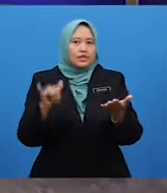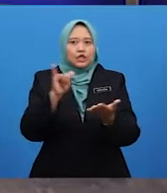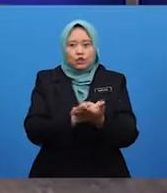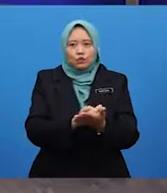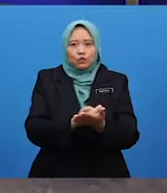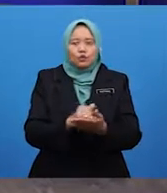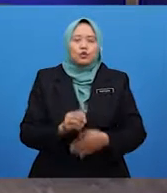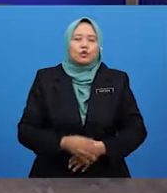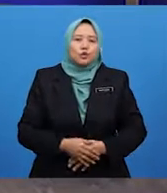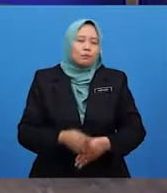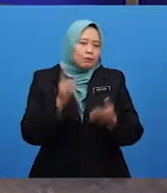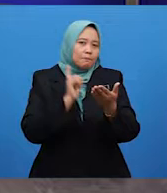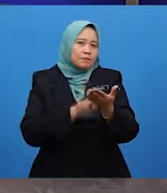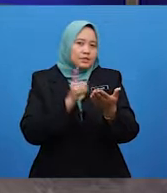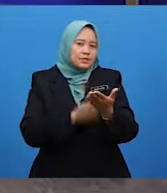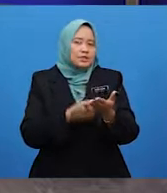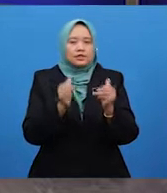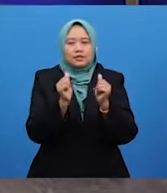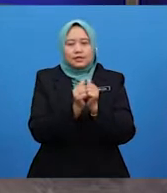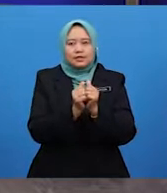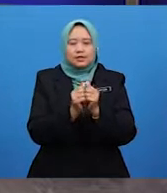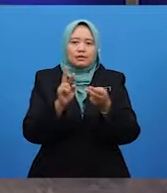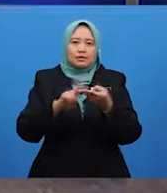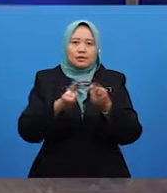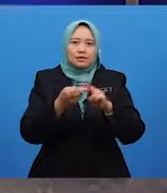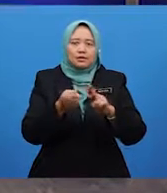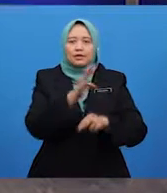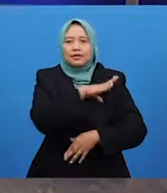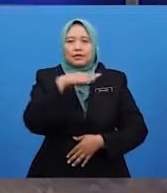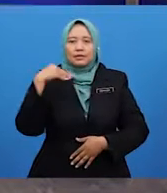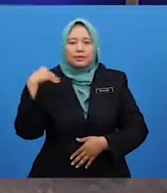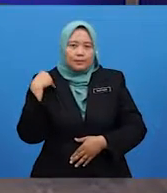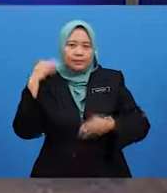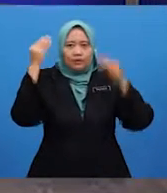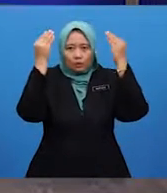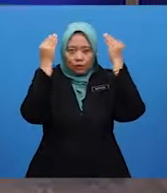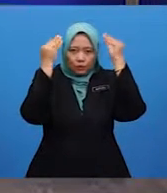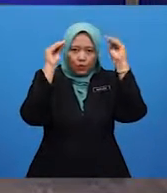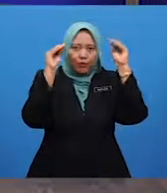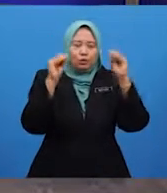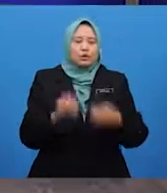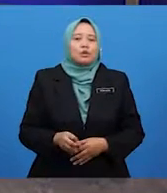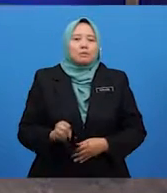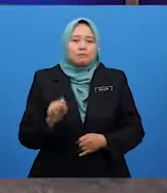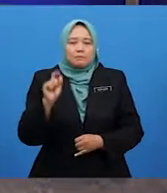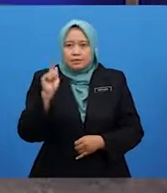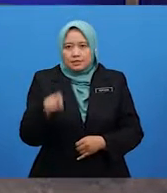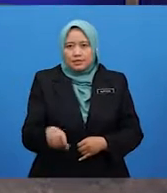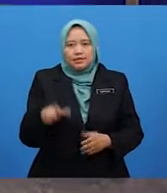bersama rakan dan guru, perlu dilampirkan bersama dalam bentuk visual. Cikgu Dons, ya, saya. Saya